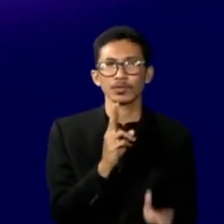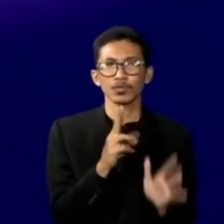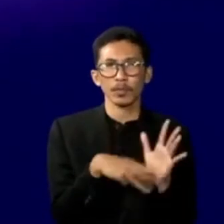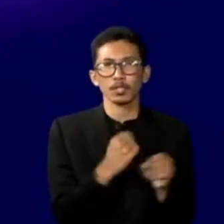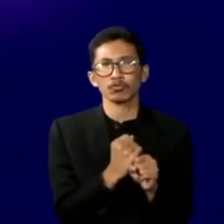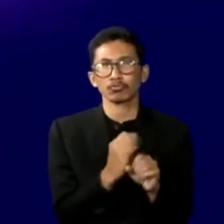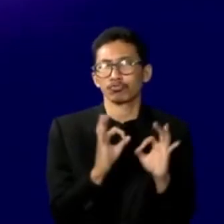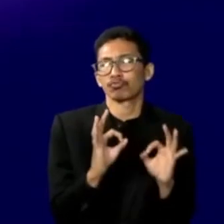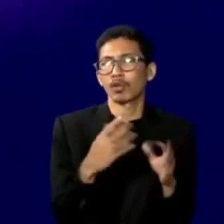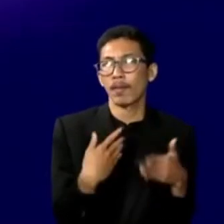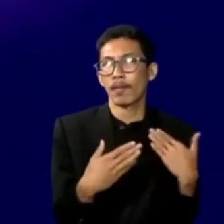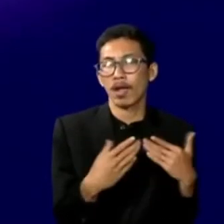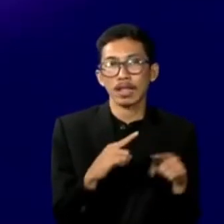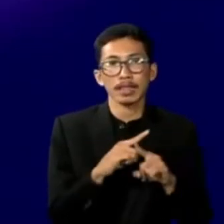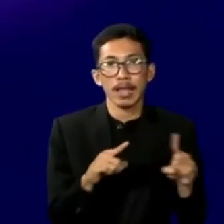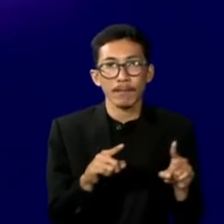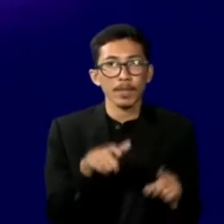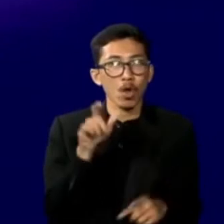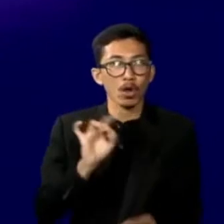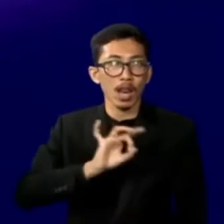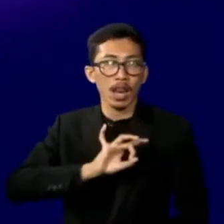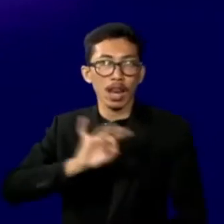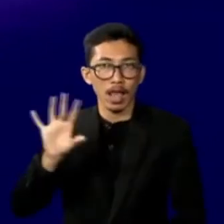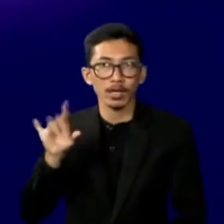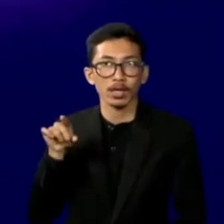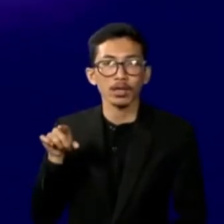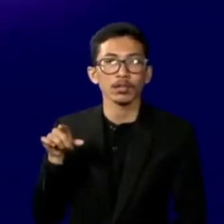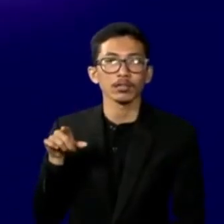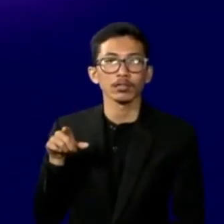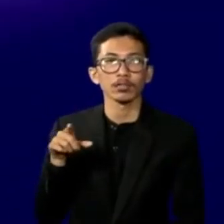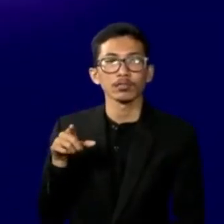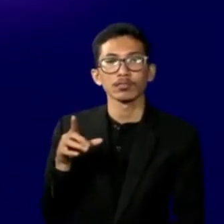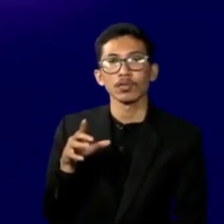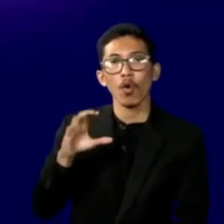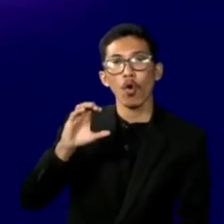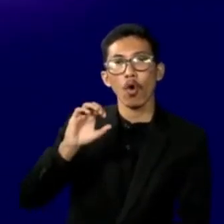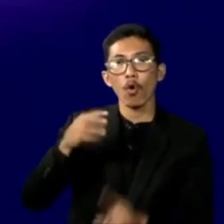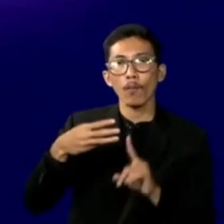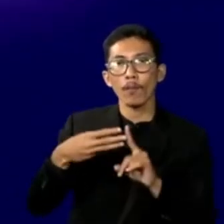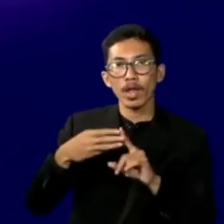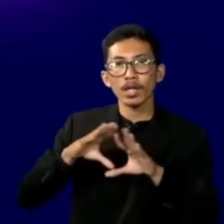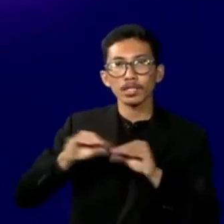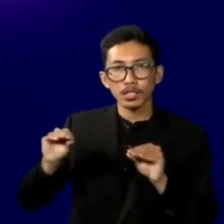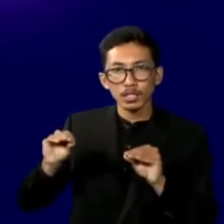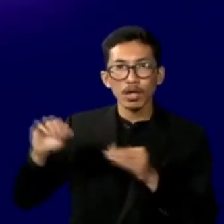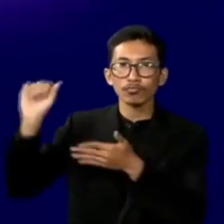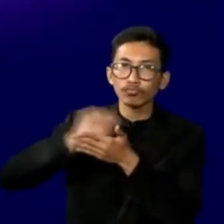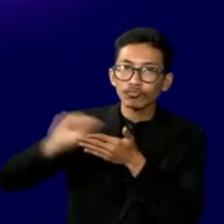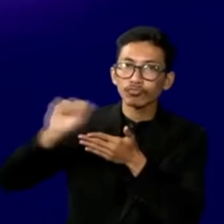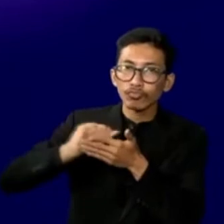minggu ya sudah gitu tetapi untuk misalnya yang kalangan office boy atau yang lain atau